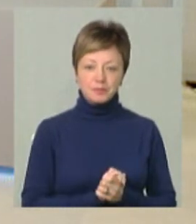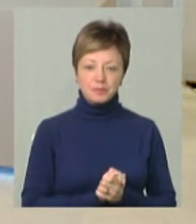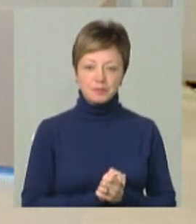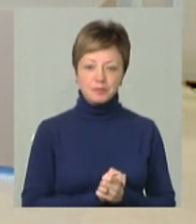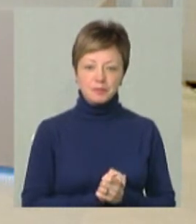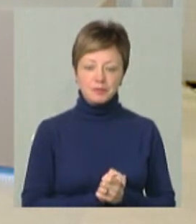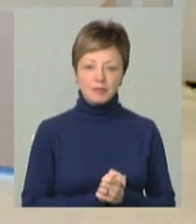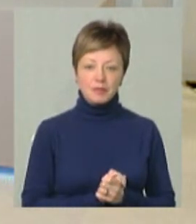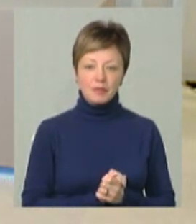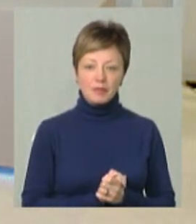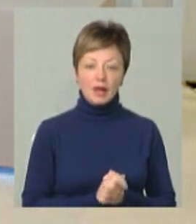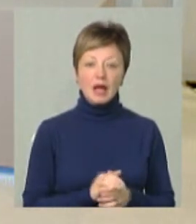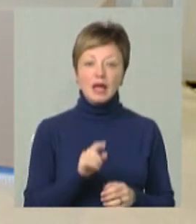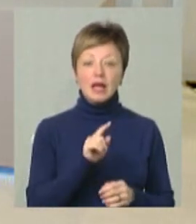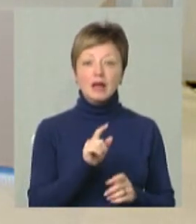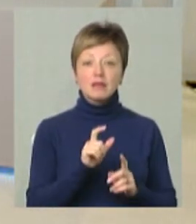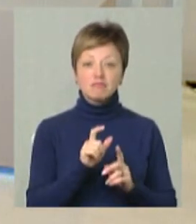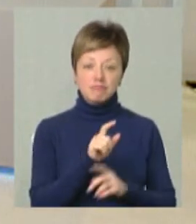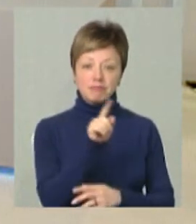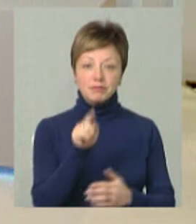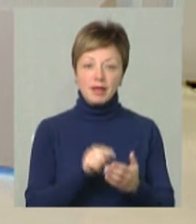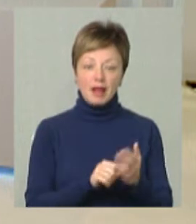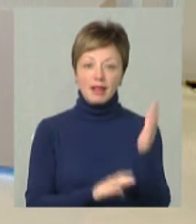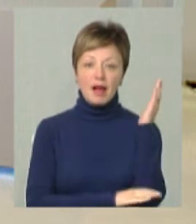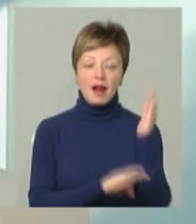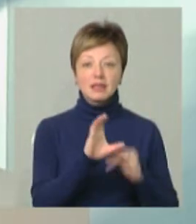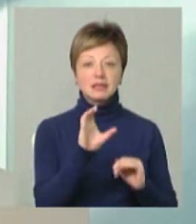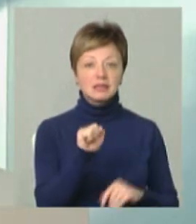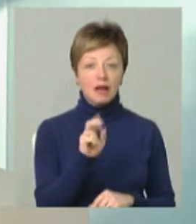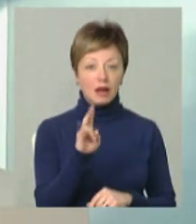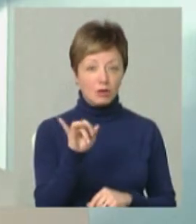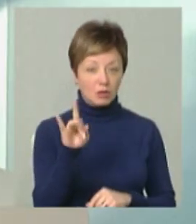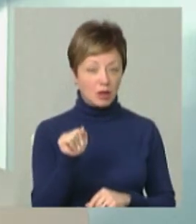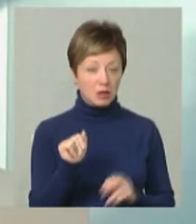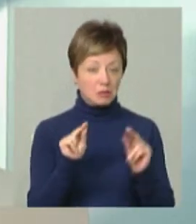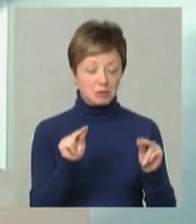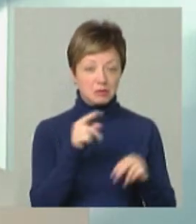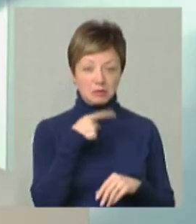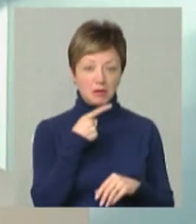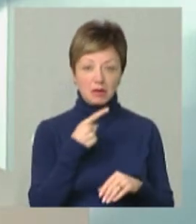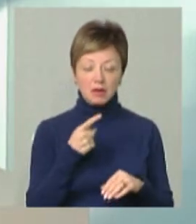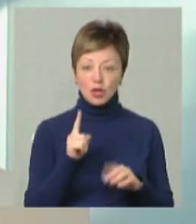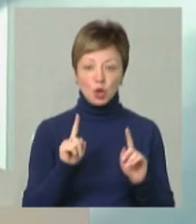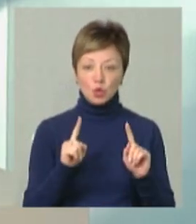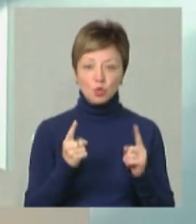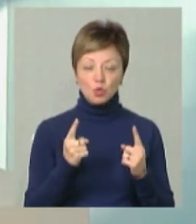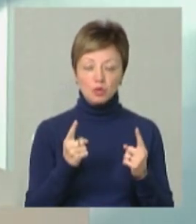ті рослини, які дерева, сакури, ну, вони, відверто скажемо, не дуже вони